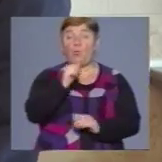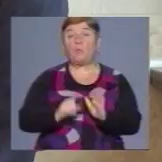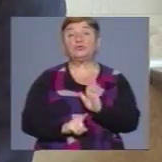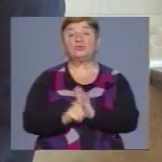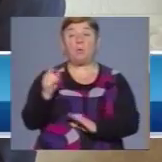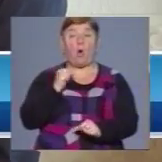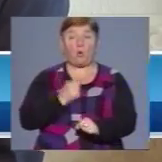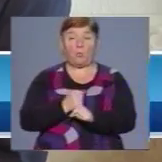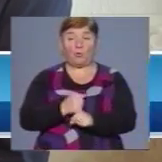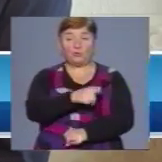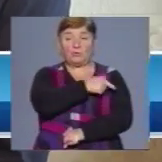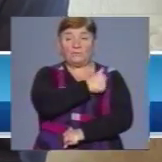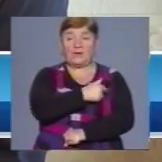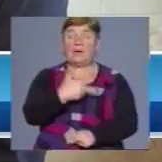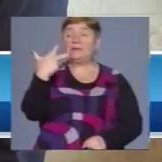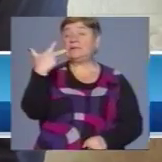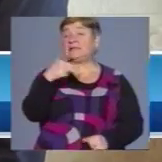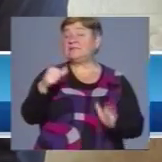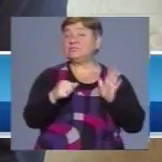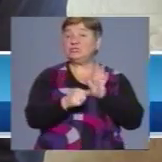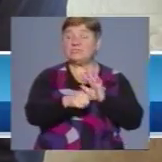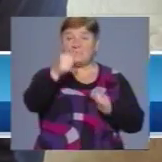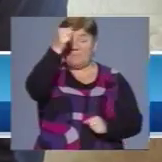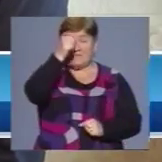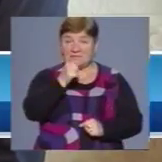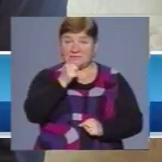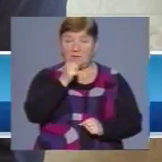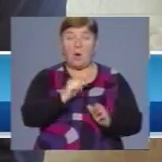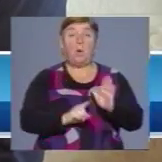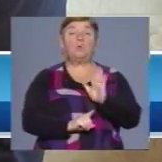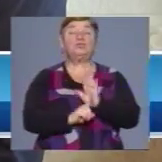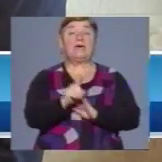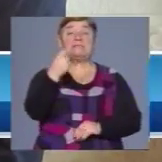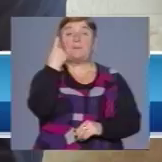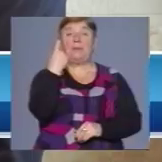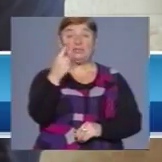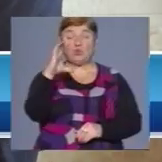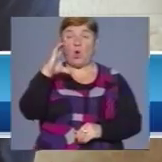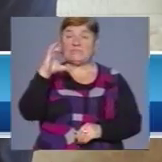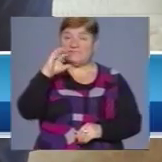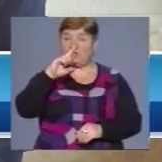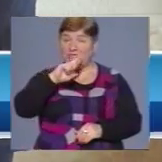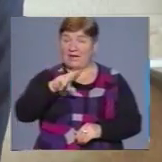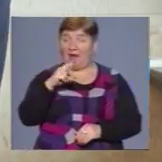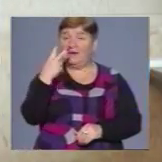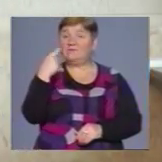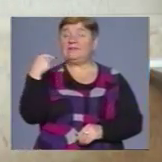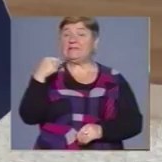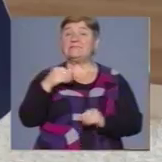Проєкт розрахований на 36 місяців. Починається 1 січня 2019